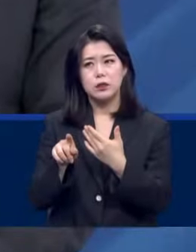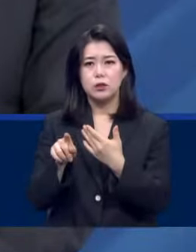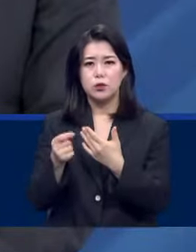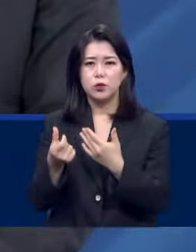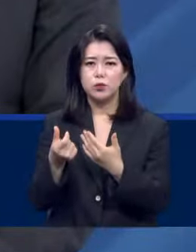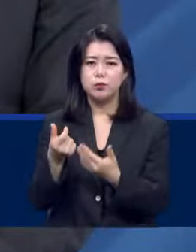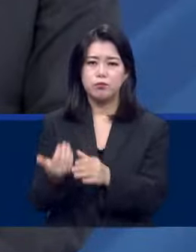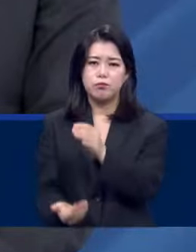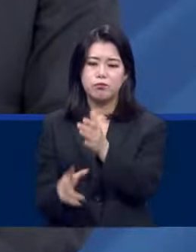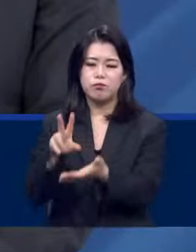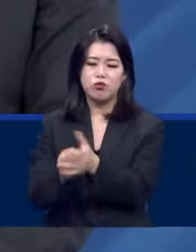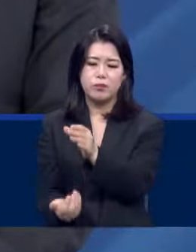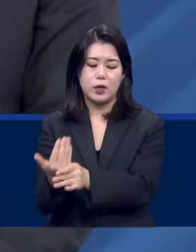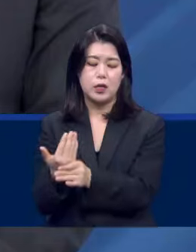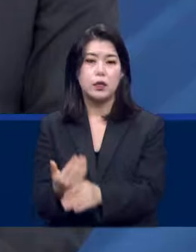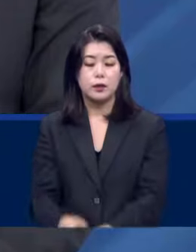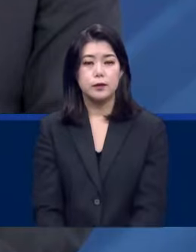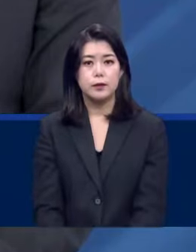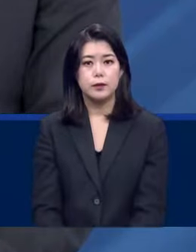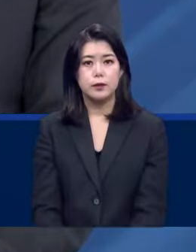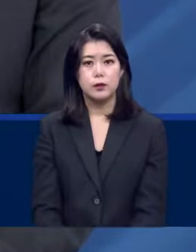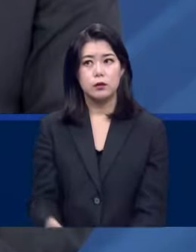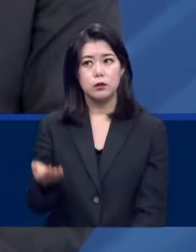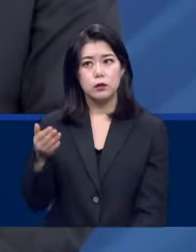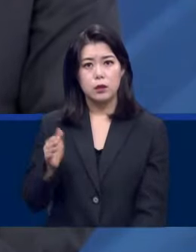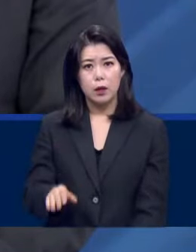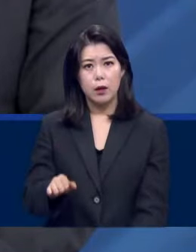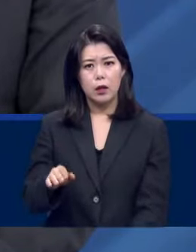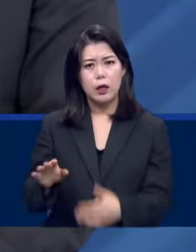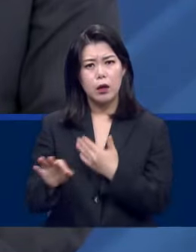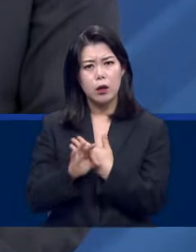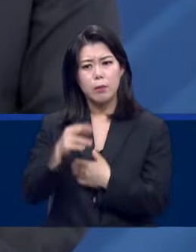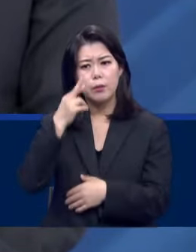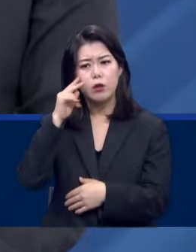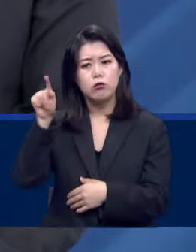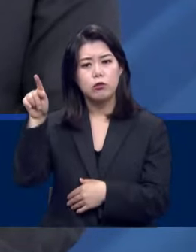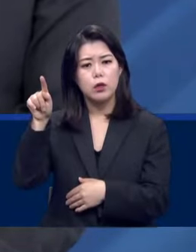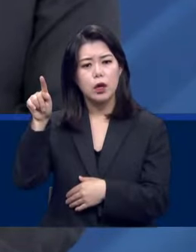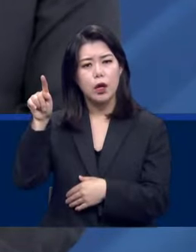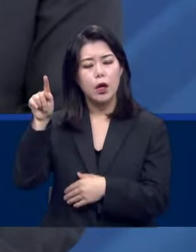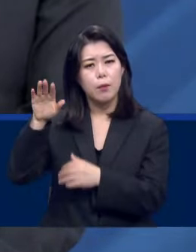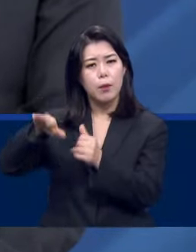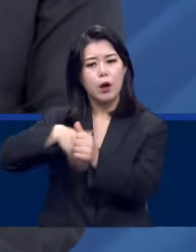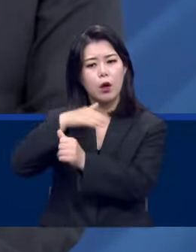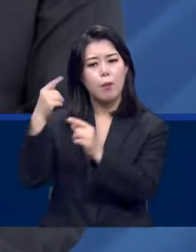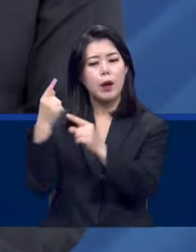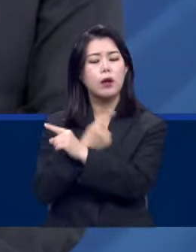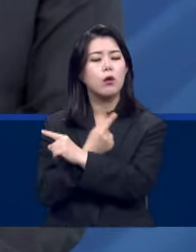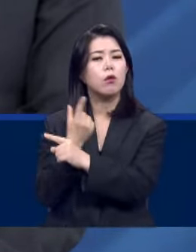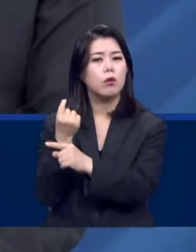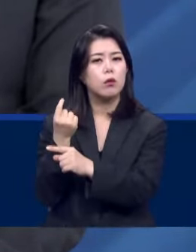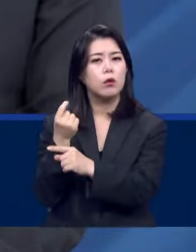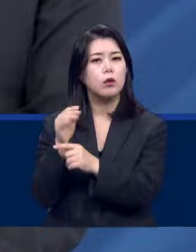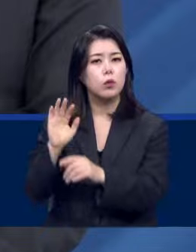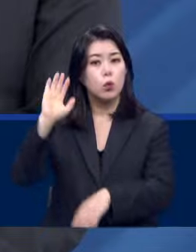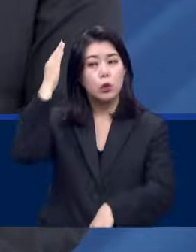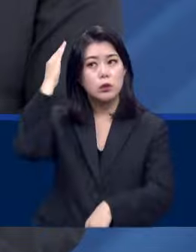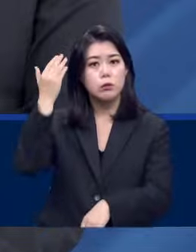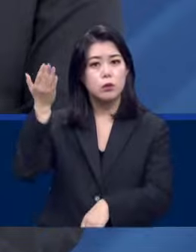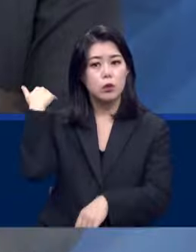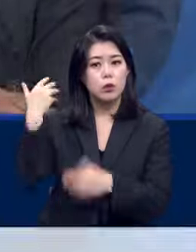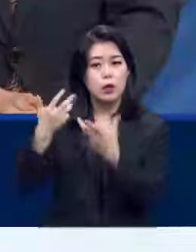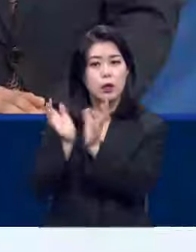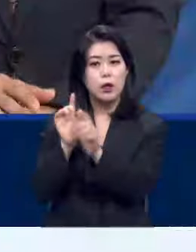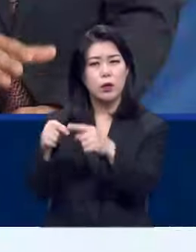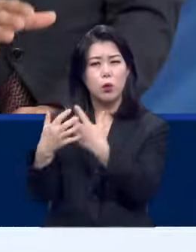이제 좀 크게 좀 봐야 될 문제일 수도 있는 거 같은데 근데 미국의 조류가 바뀐 건 맞습니다 민음 당 공화당 이번 그 여름에 전당대회